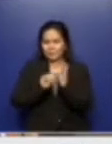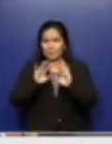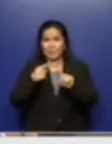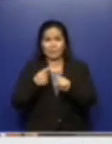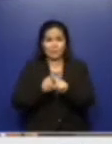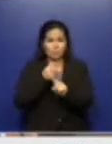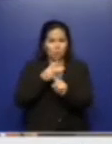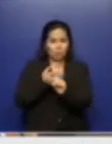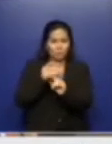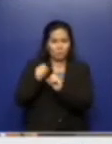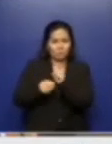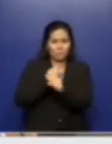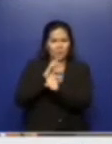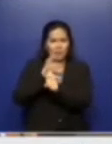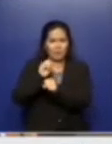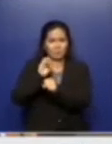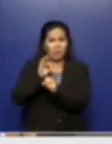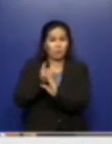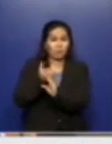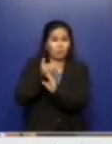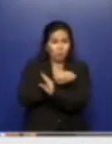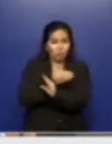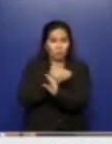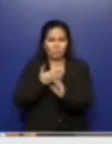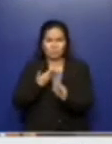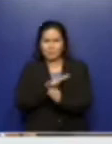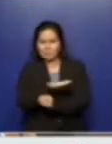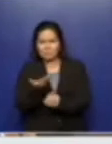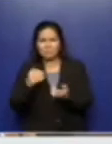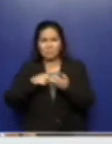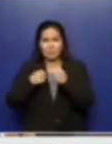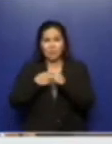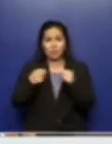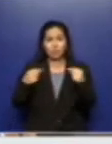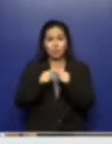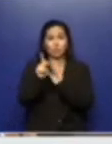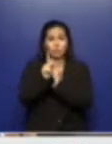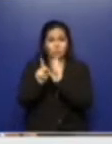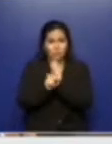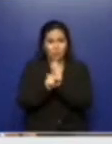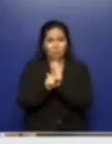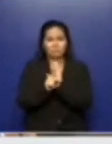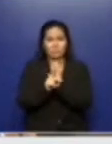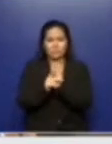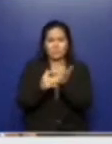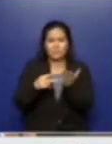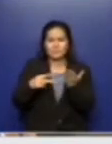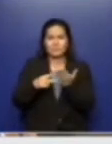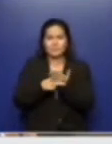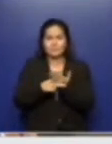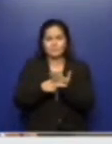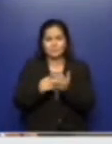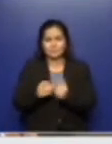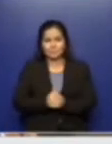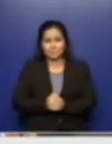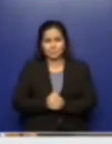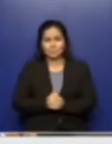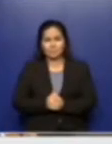59นะฮะแต่ในช่วงนั้นนะฮะมันมีเหตุขัดข้องทางเทคนิคของกฎหมายนะฮะซึ่งกฎหม